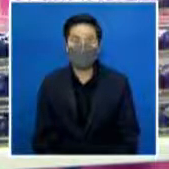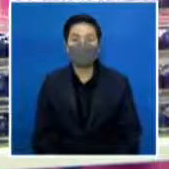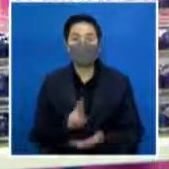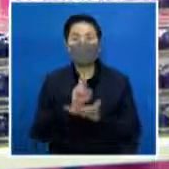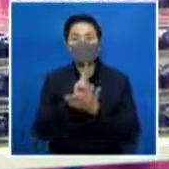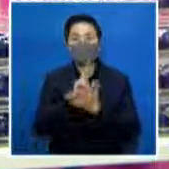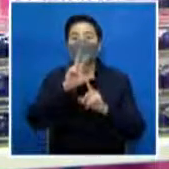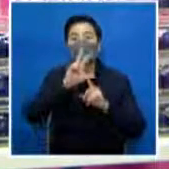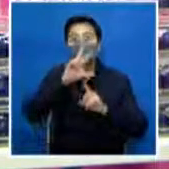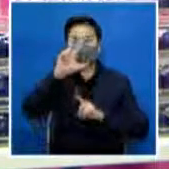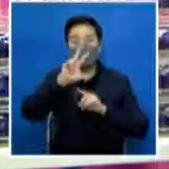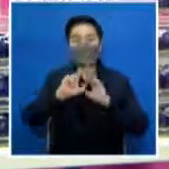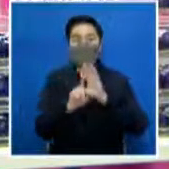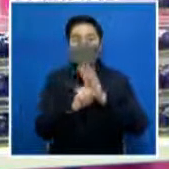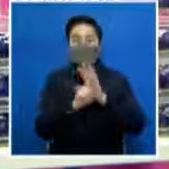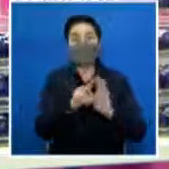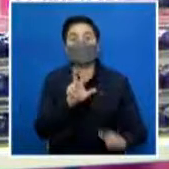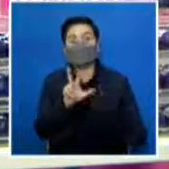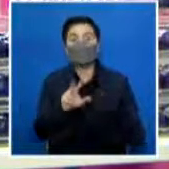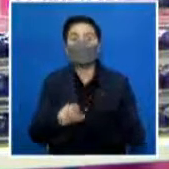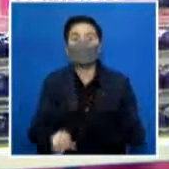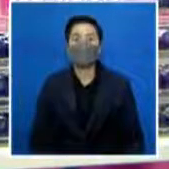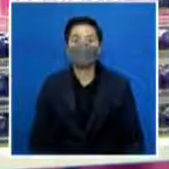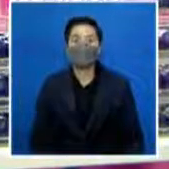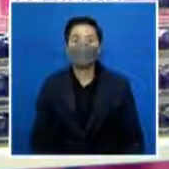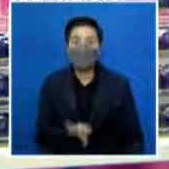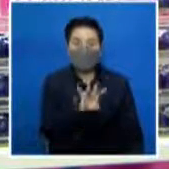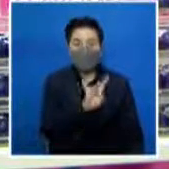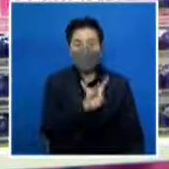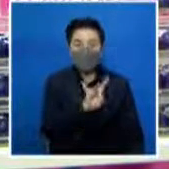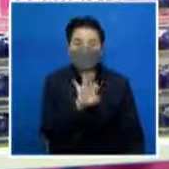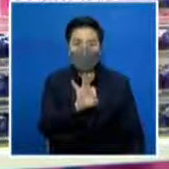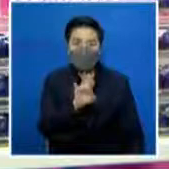อันดับที่3หมุนครั้งที่3เลขที่ออก